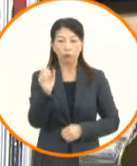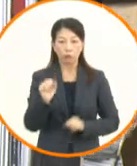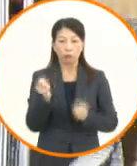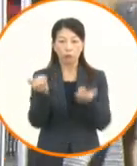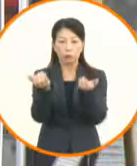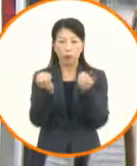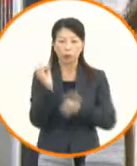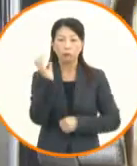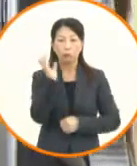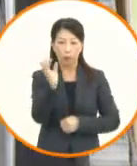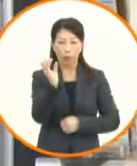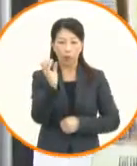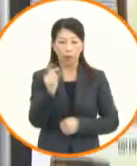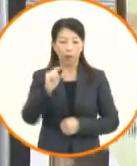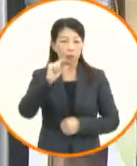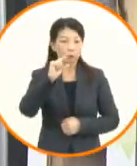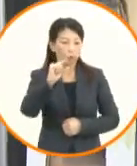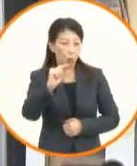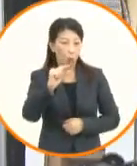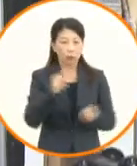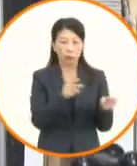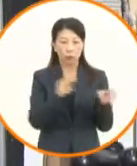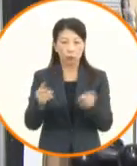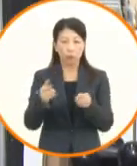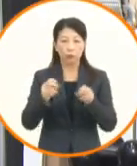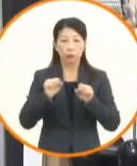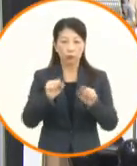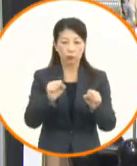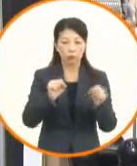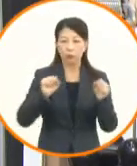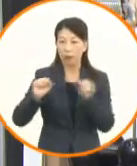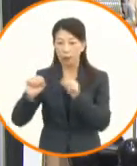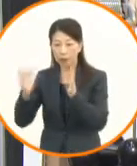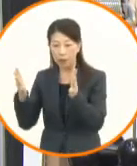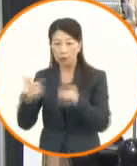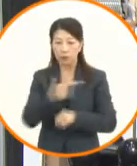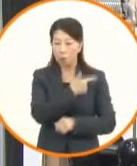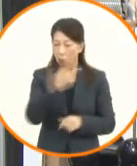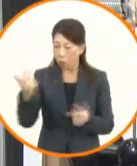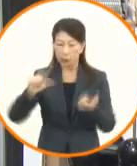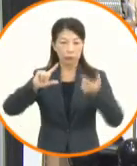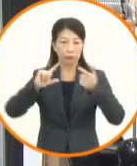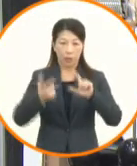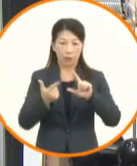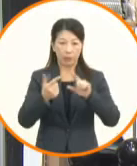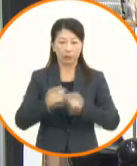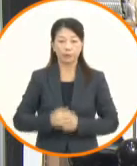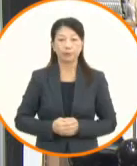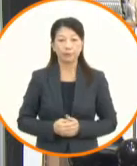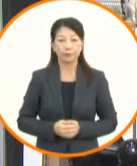定。ほんの少しの支えが地震の時には大きな違いを生みます。